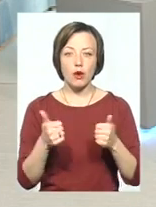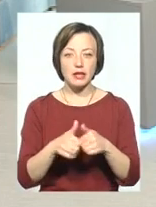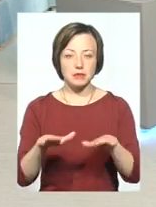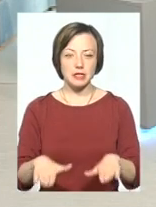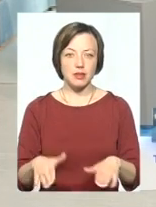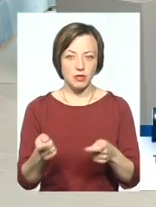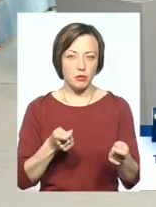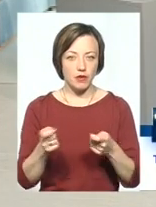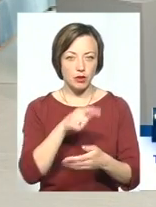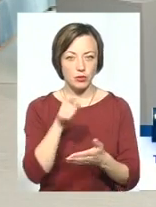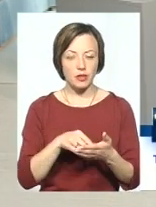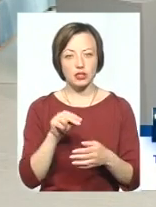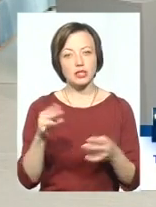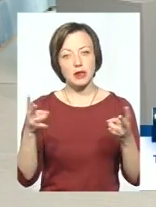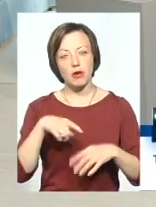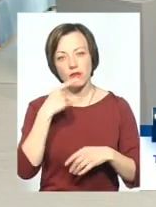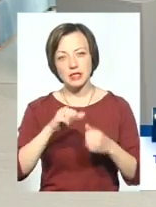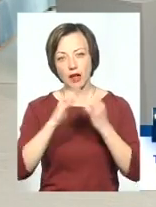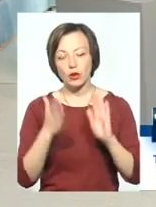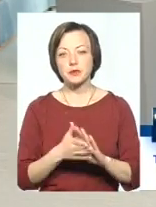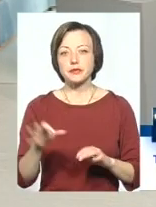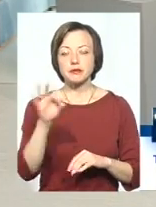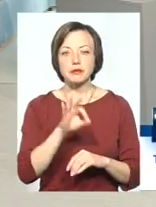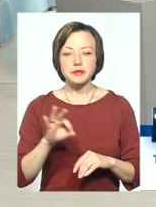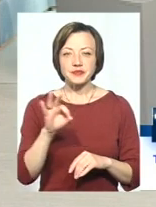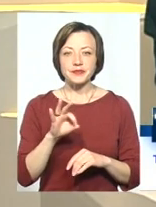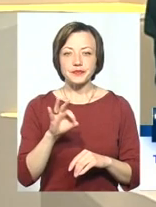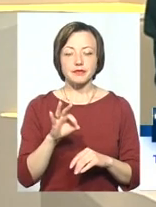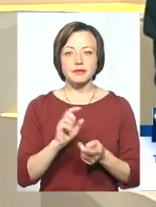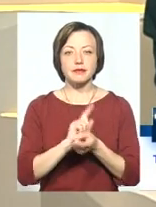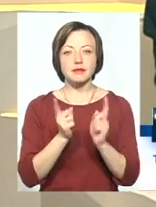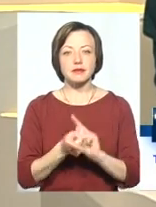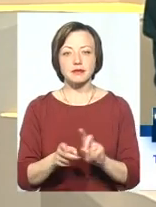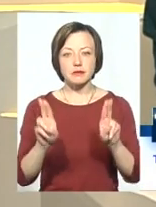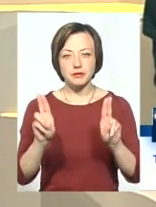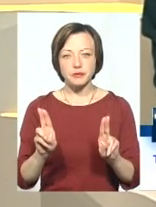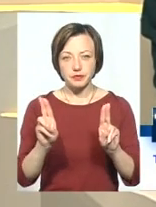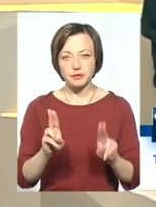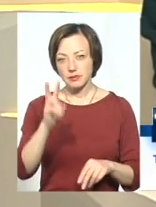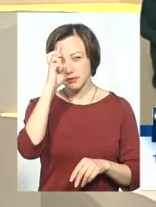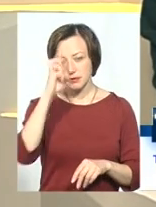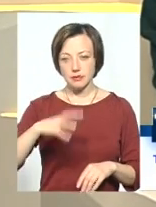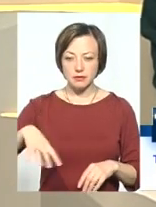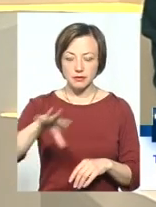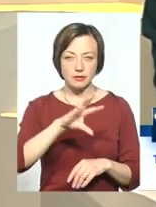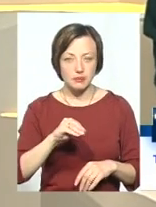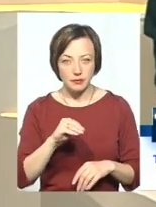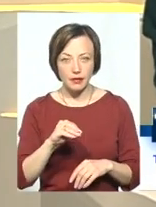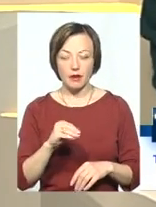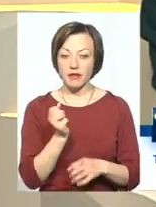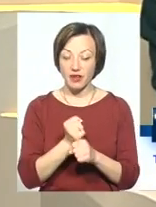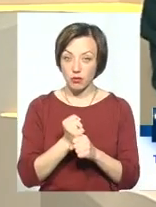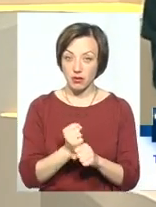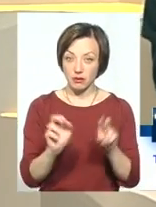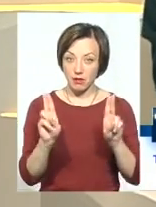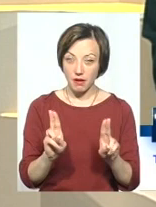місцевого самоврядування. Чи треба говорити загалом про ее зміну правил в державі? Спочатку виробити